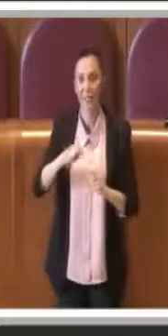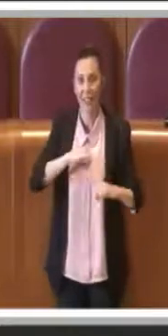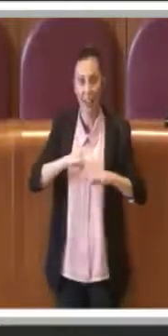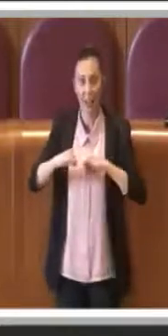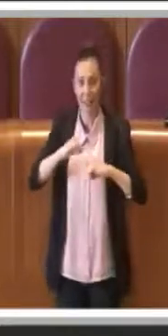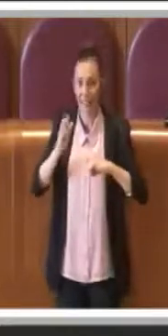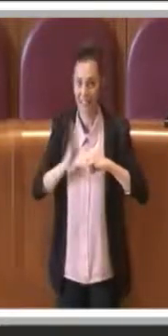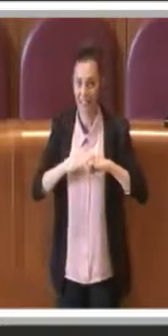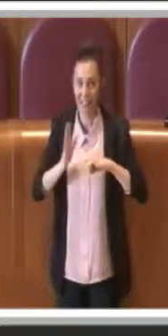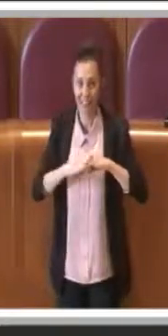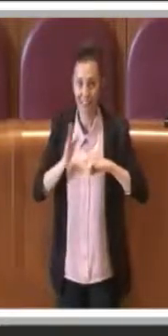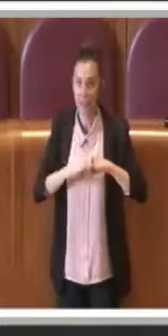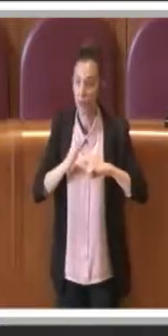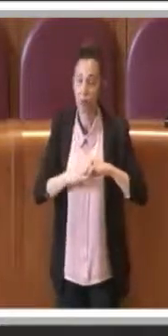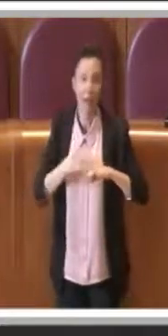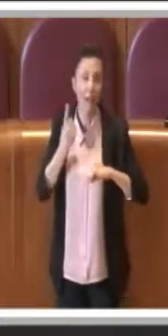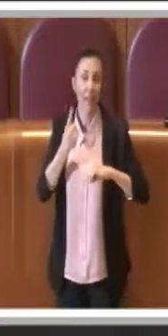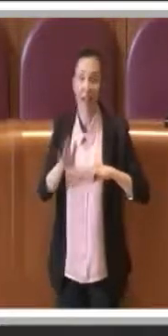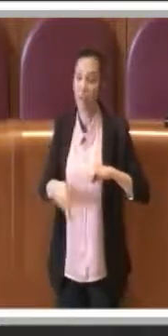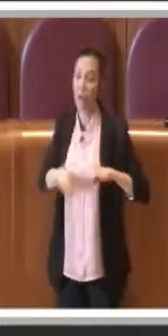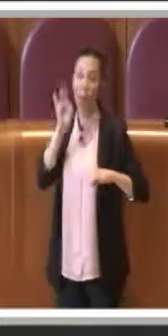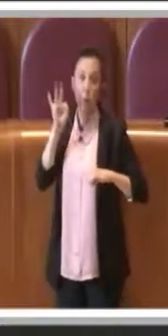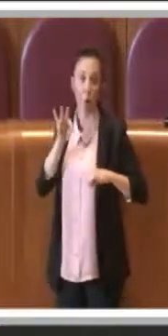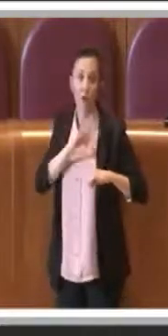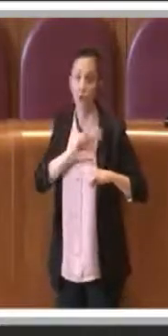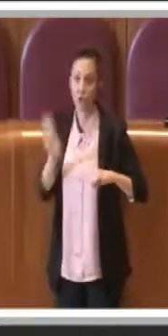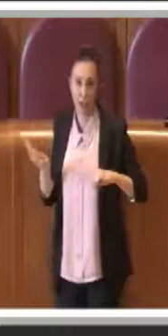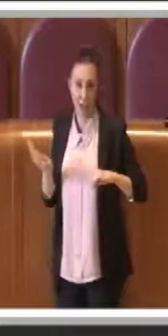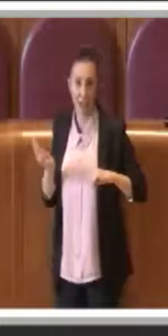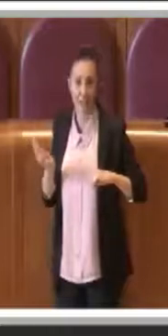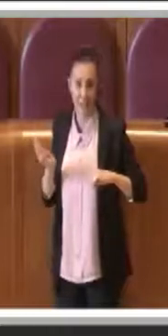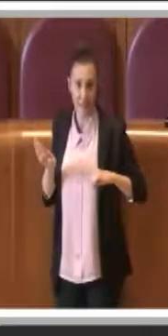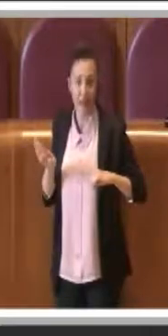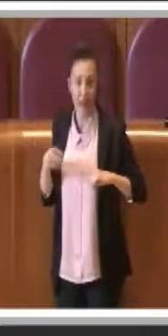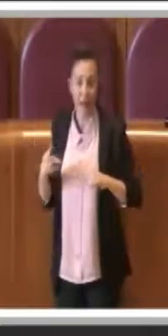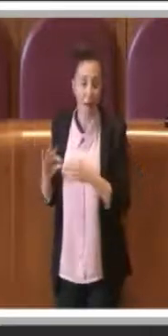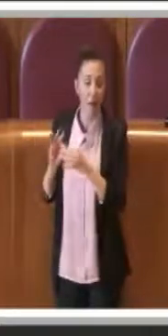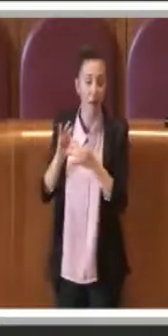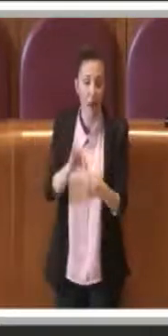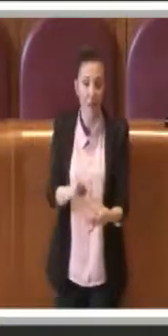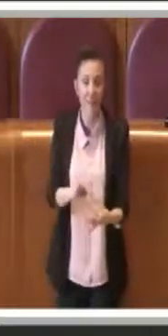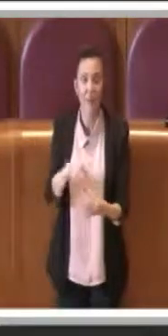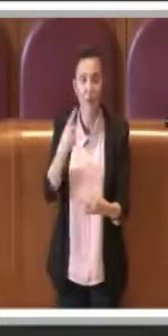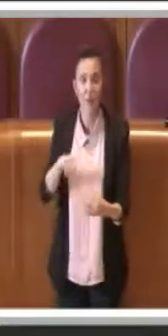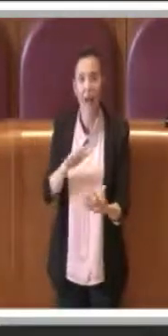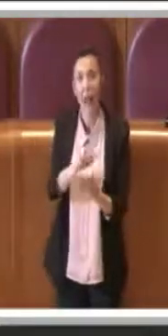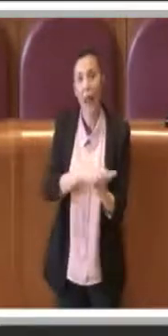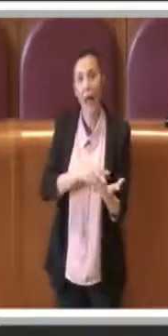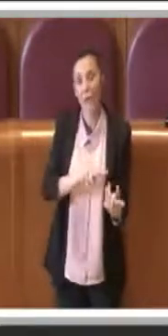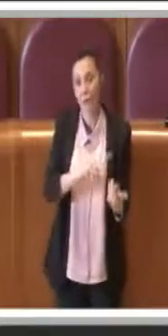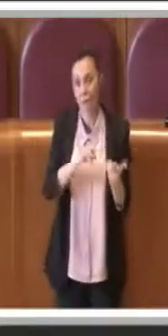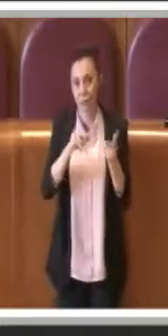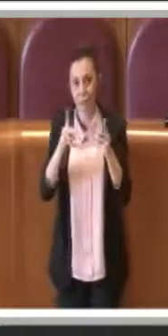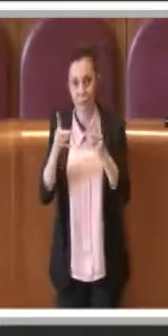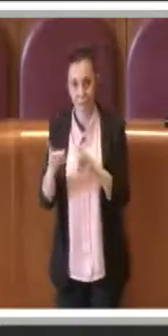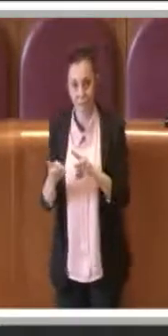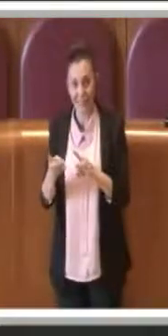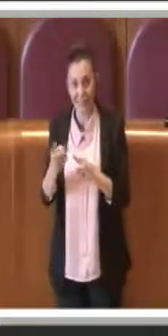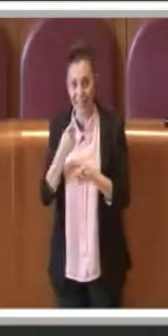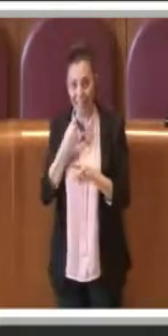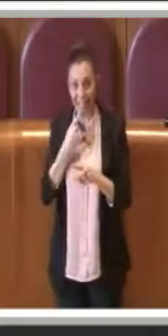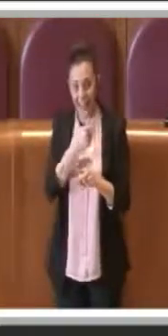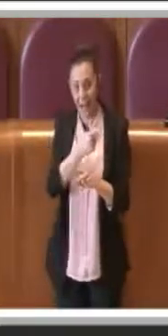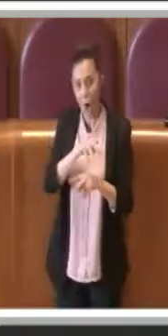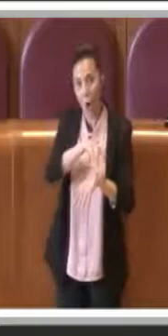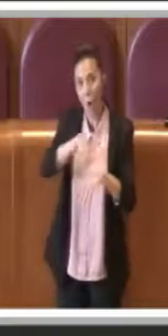deve comunque prendere una direzione anche in merito all'atto transattivo che è stato proposto dal